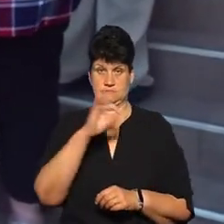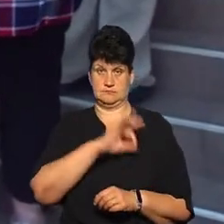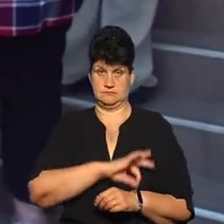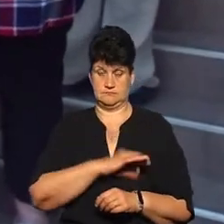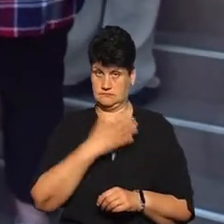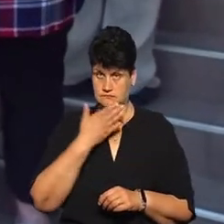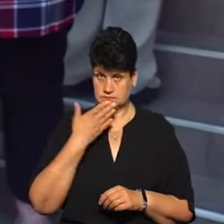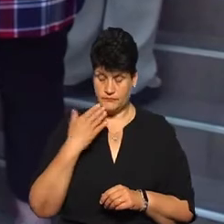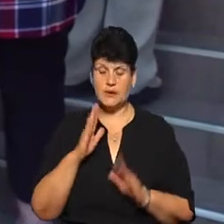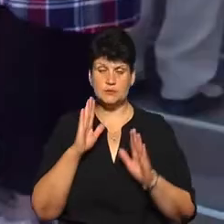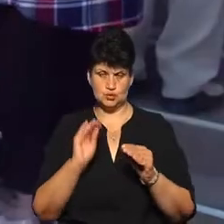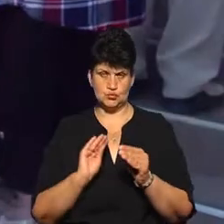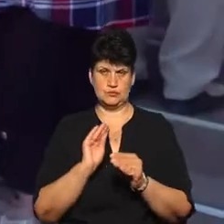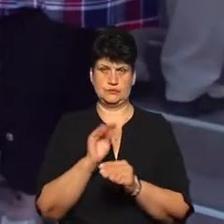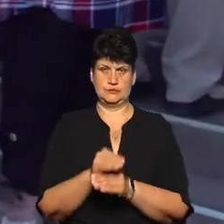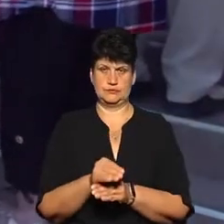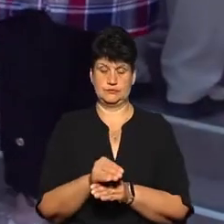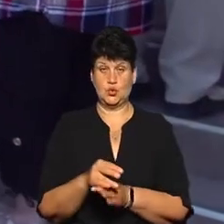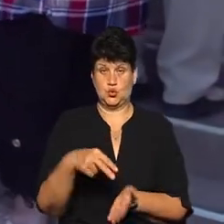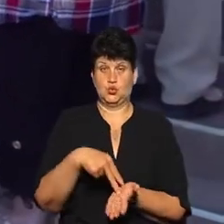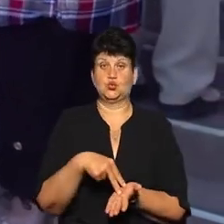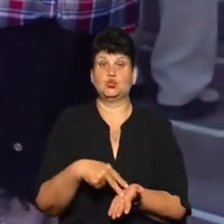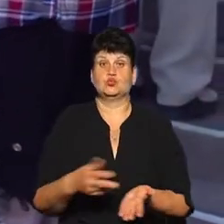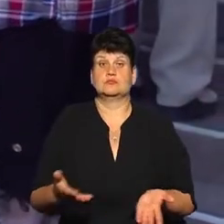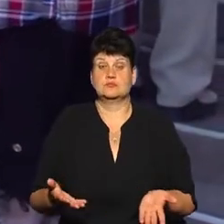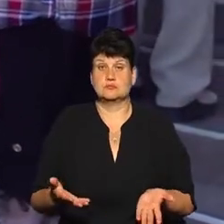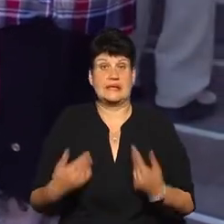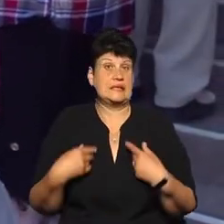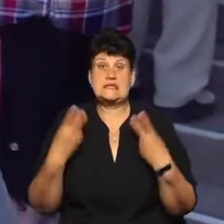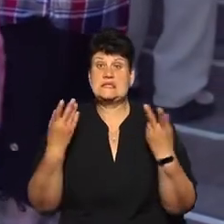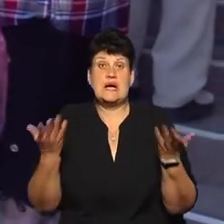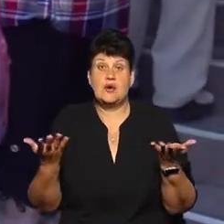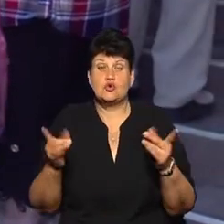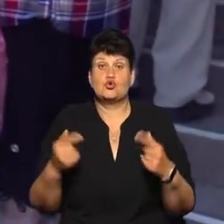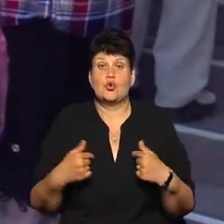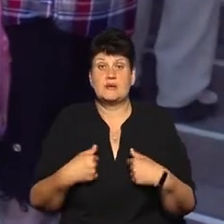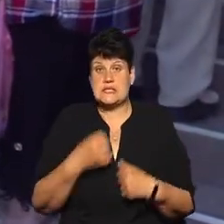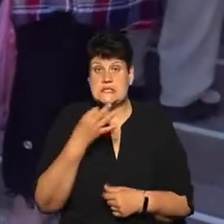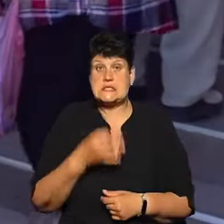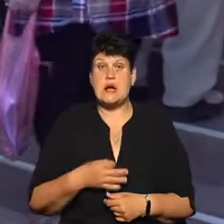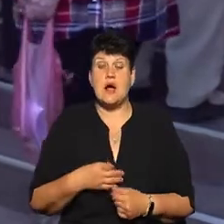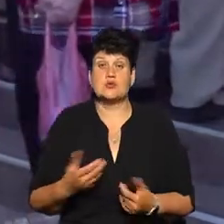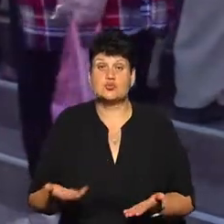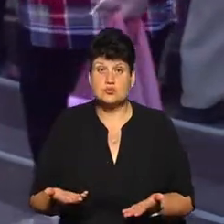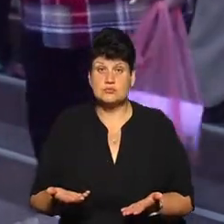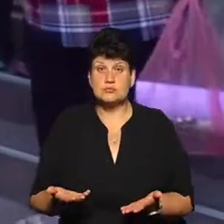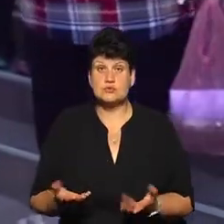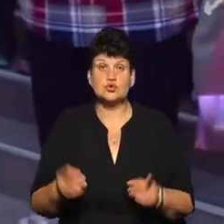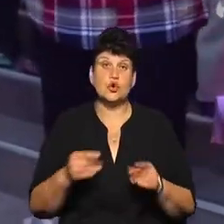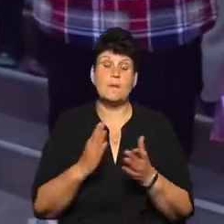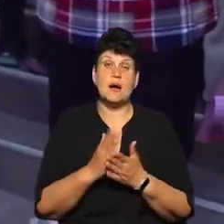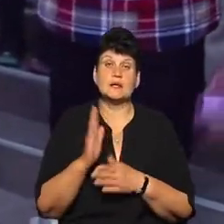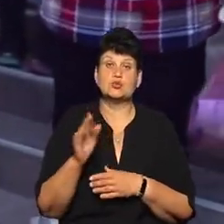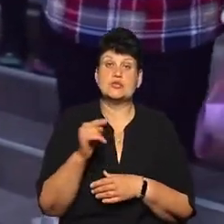пенсії, то будуть додати. Стою, ну, і не знаю, що мені скажуть, що там має бути.